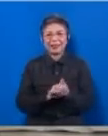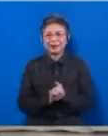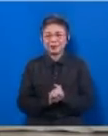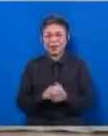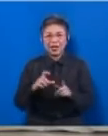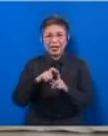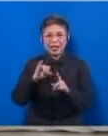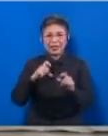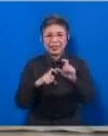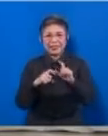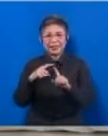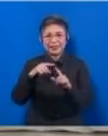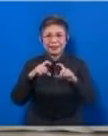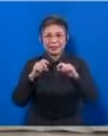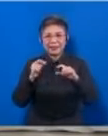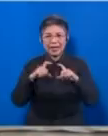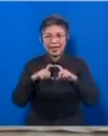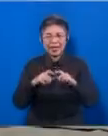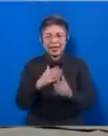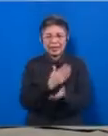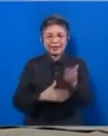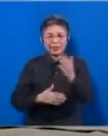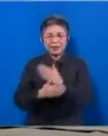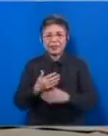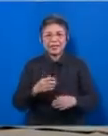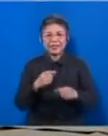Distra adalah singkatan dari disabilitas netra.